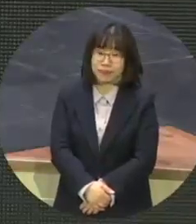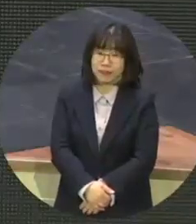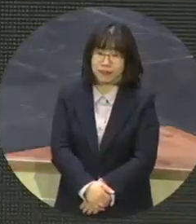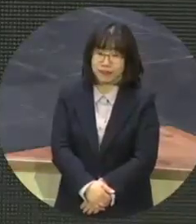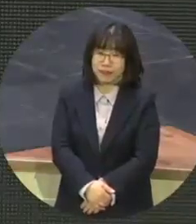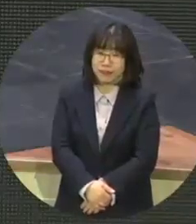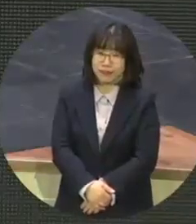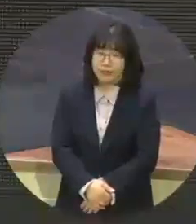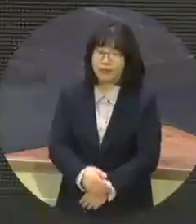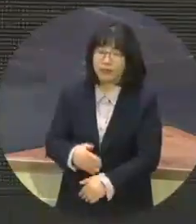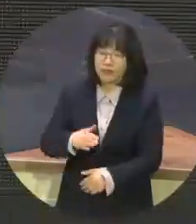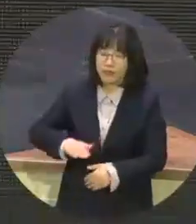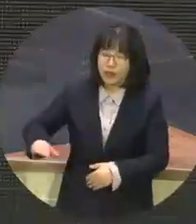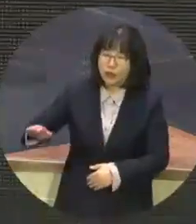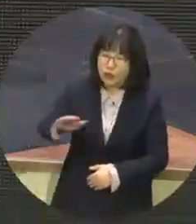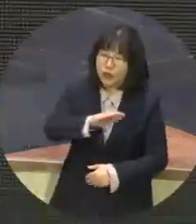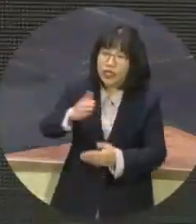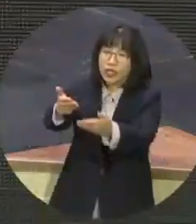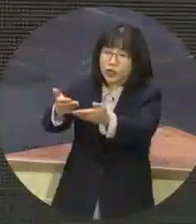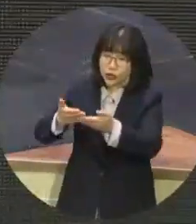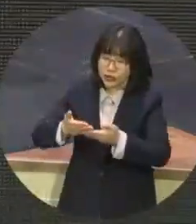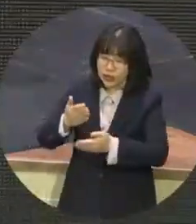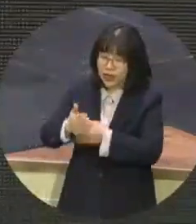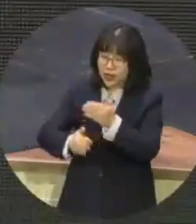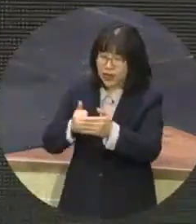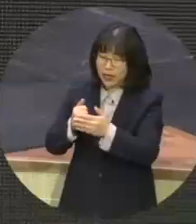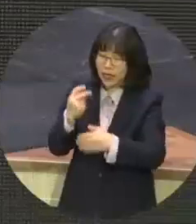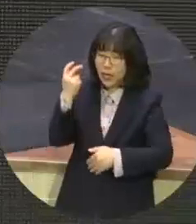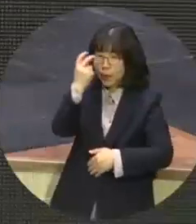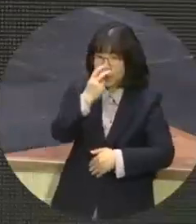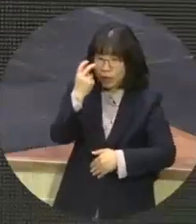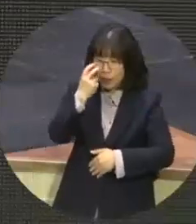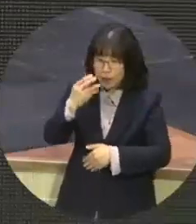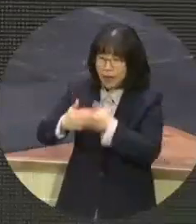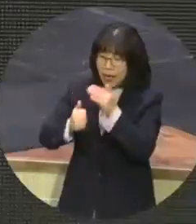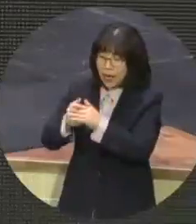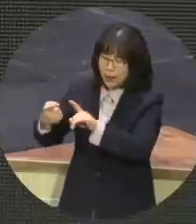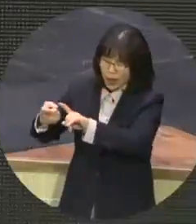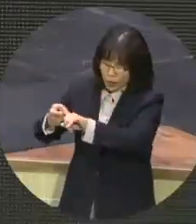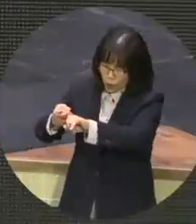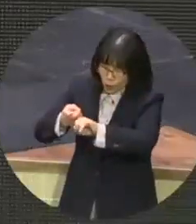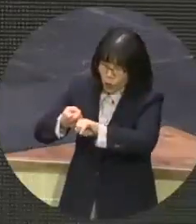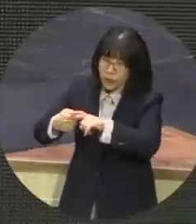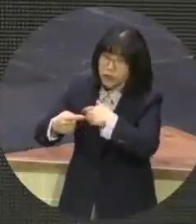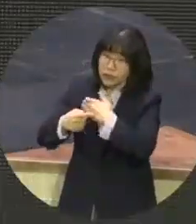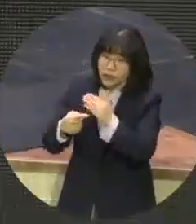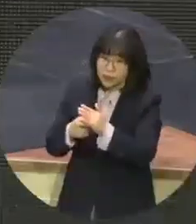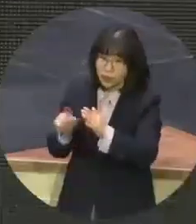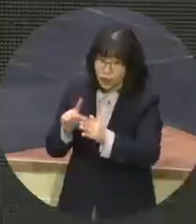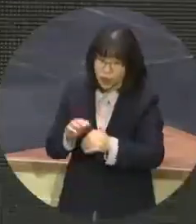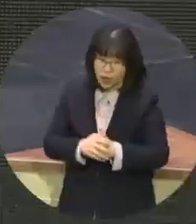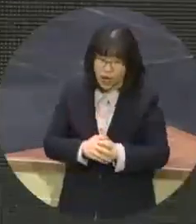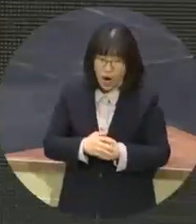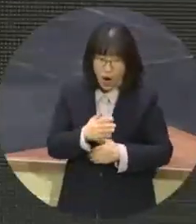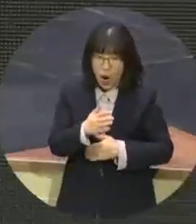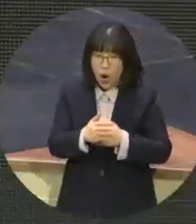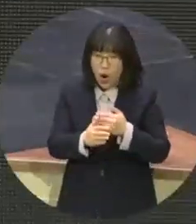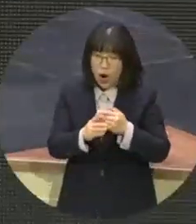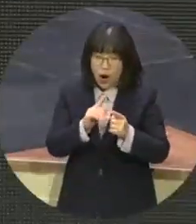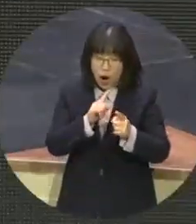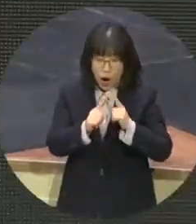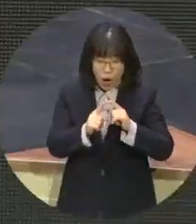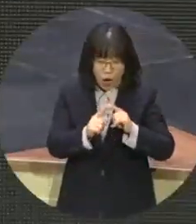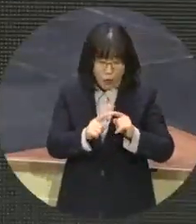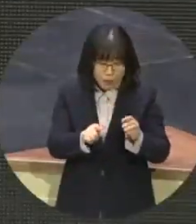자, 우리를 향하신 하나님의 보살핌과 이 관심은요. 지금 보세요. 언약 밖에 있는